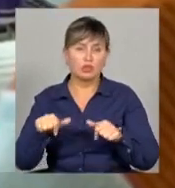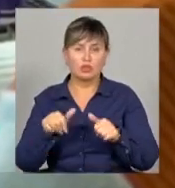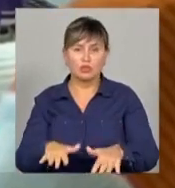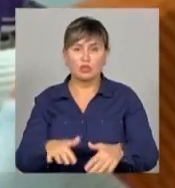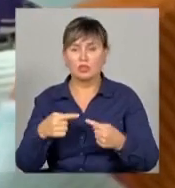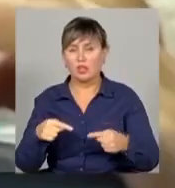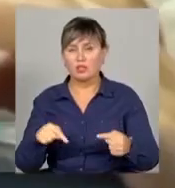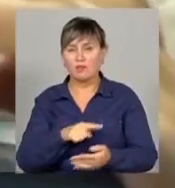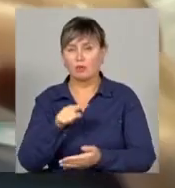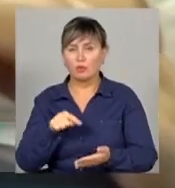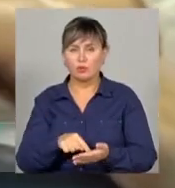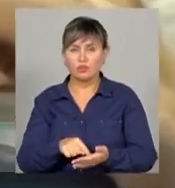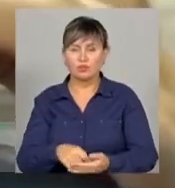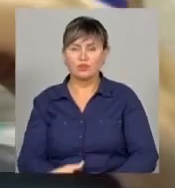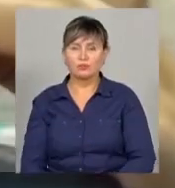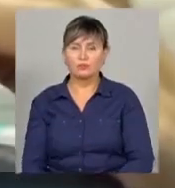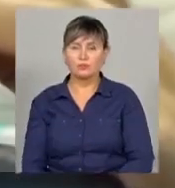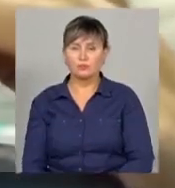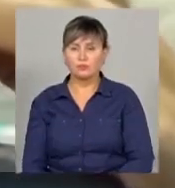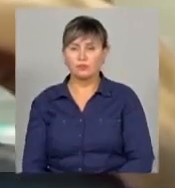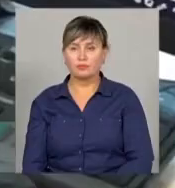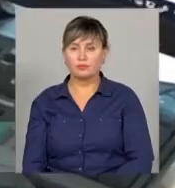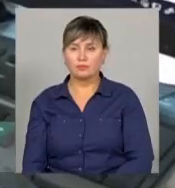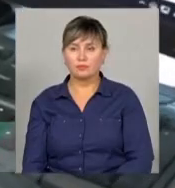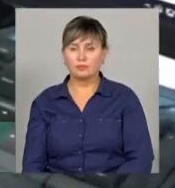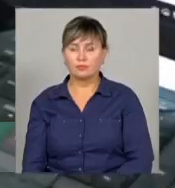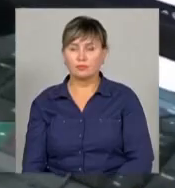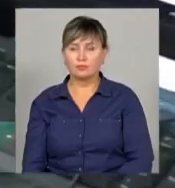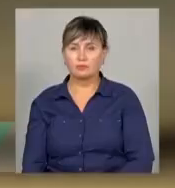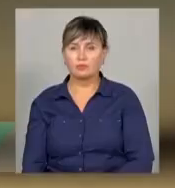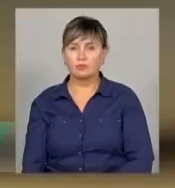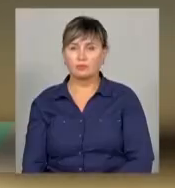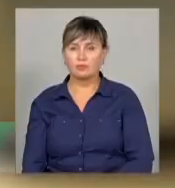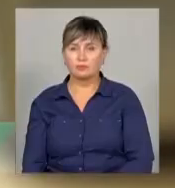миграционные вопросы. Далее Насипова, Даниэр Умар, Ренат Утеев, телеканал Алматы, Астана.